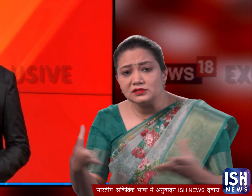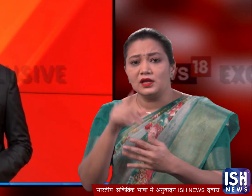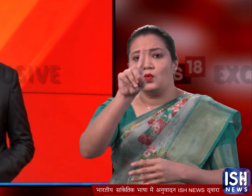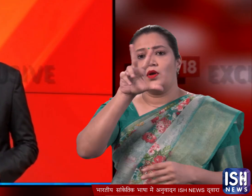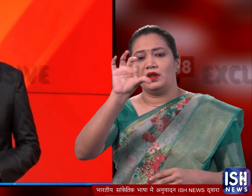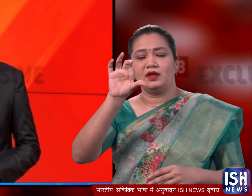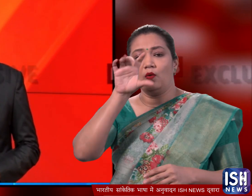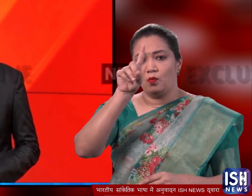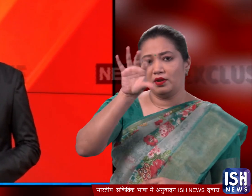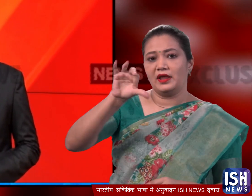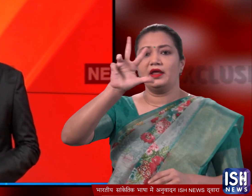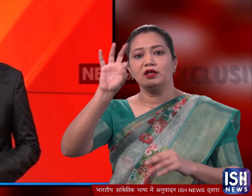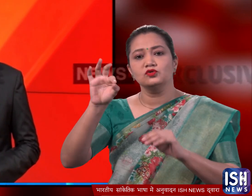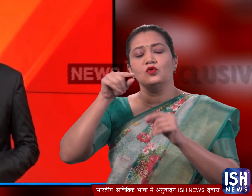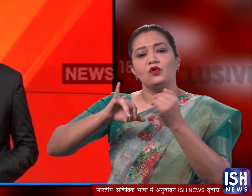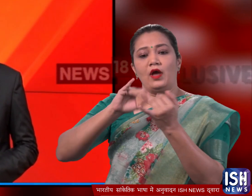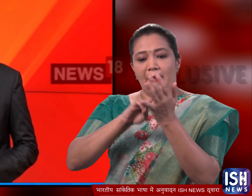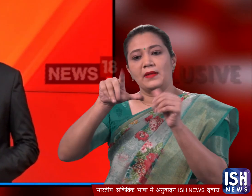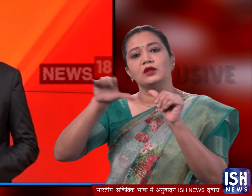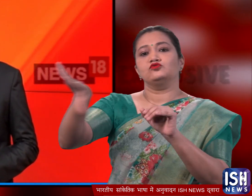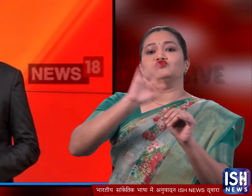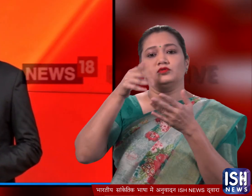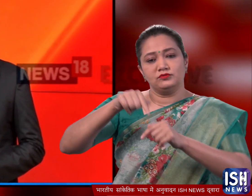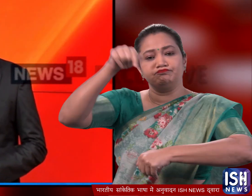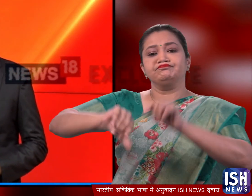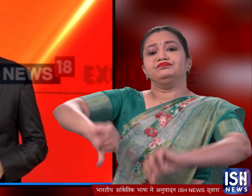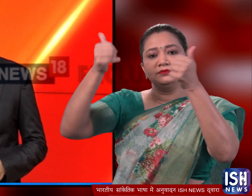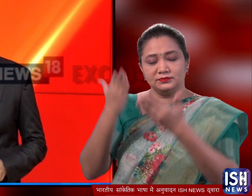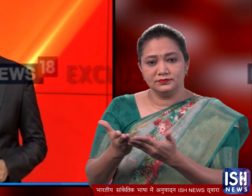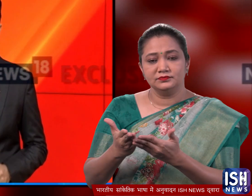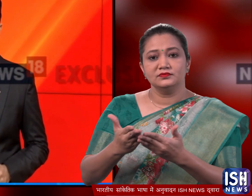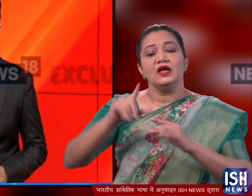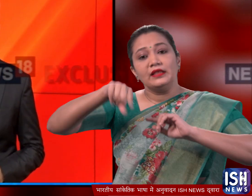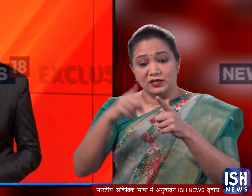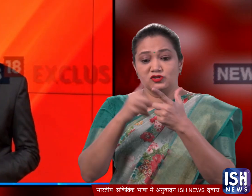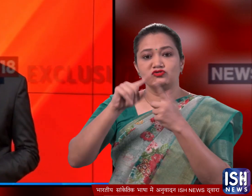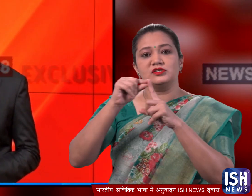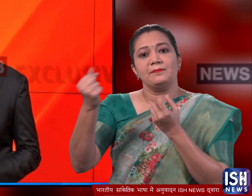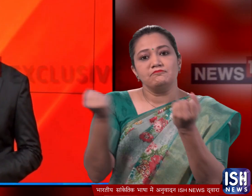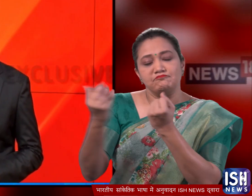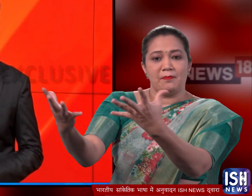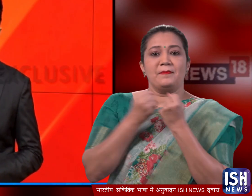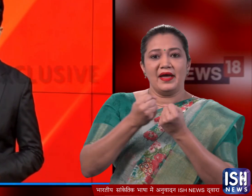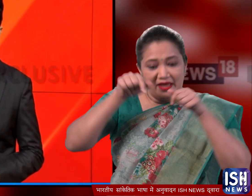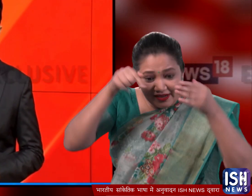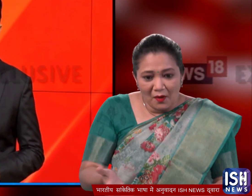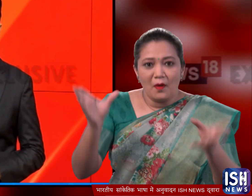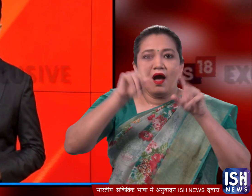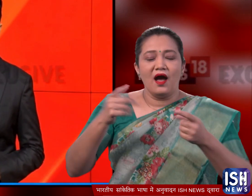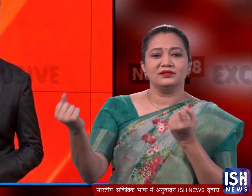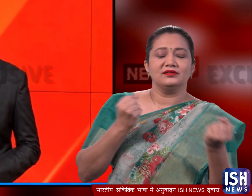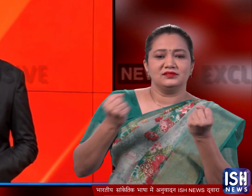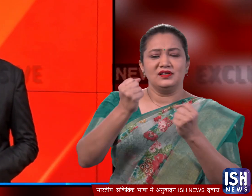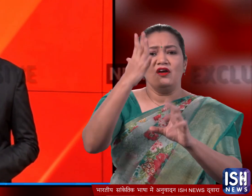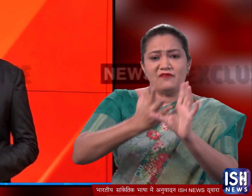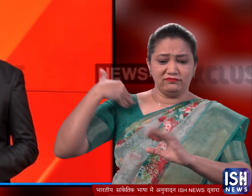पारी 1980 में सोनपुर सीट से विधायक के तौर पर शुरू हुई थी और विधायक बनने के बाद ही उन्होंने ये जीप खरीदी थी, जिसे खुद चलाकर उन्होंने ये संदेश भी दे दिया